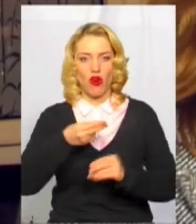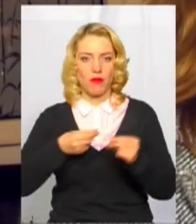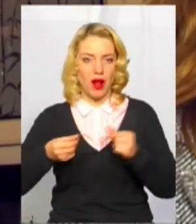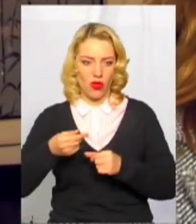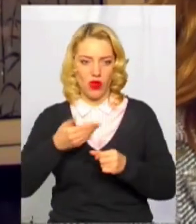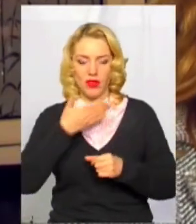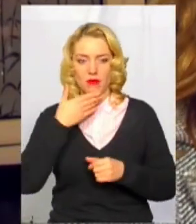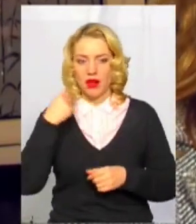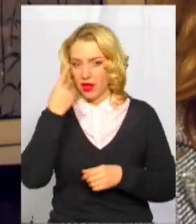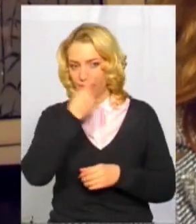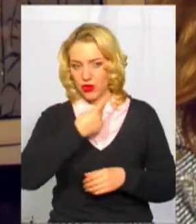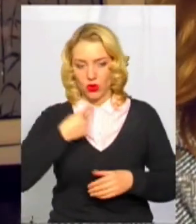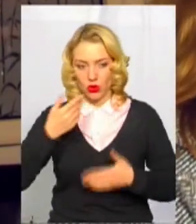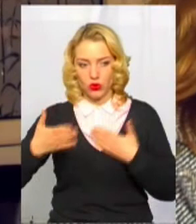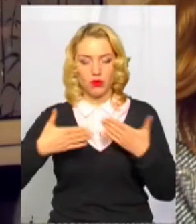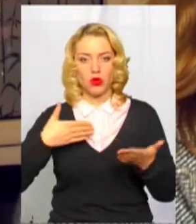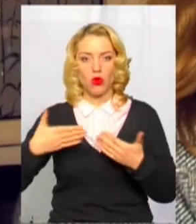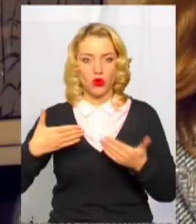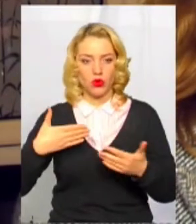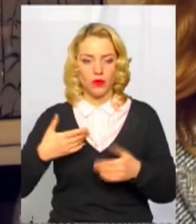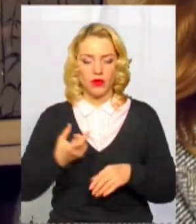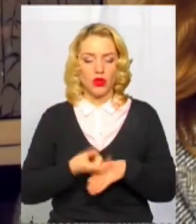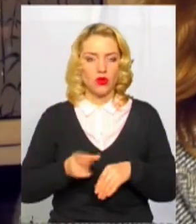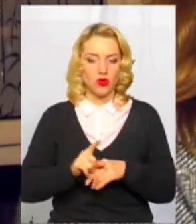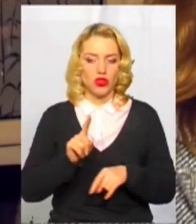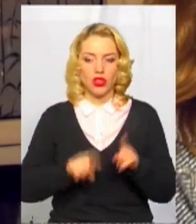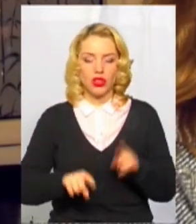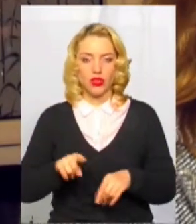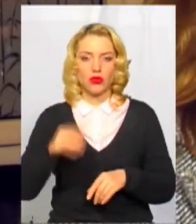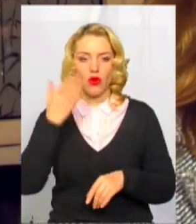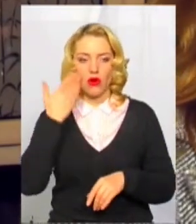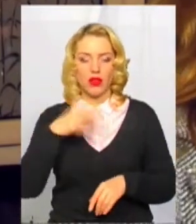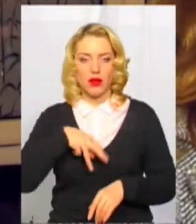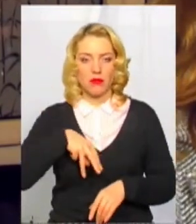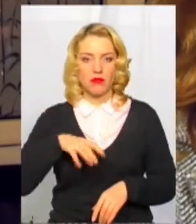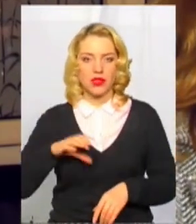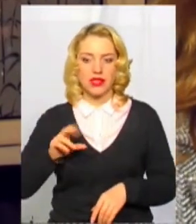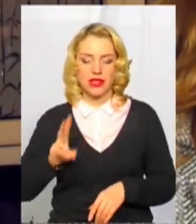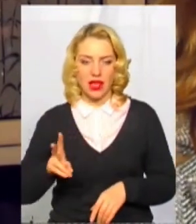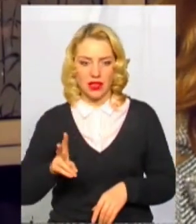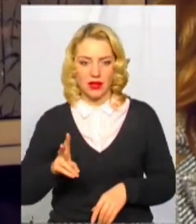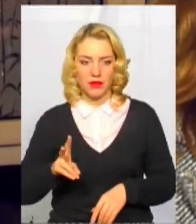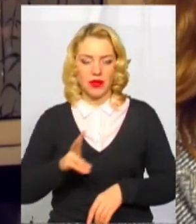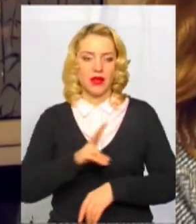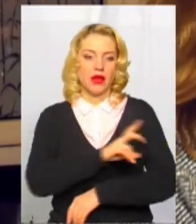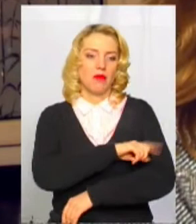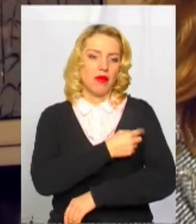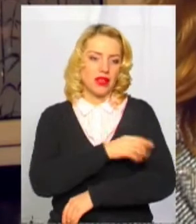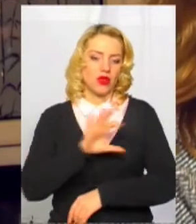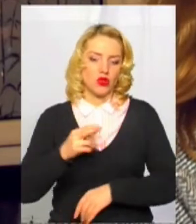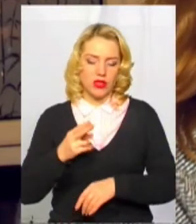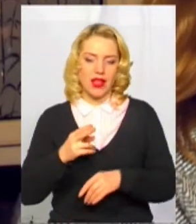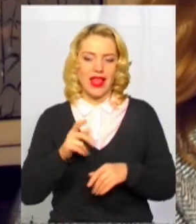немає індивідуального підходу. Дуже рідко, коли МСЕК, медико-соціальна експертна комісія,